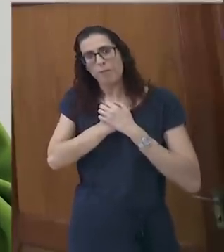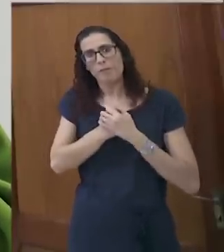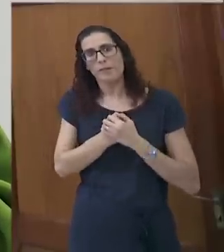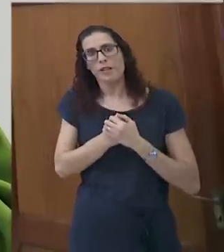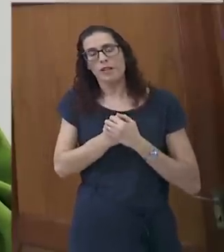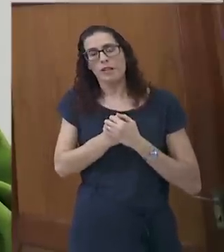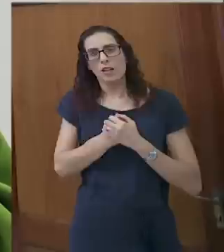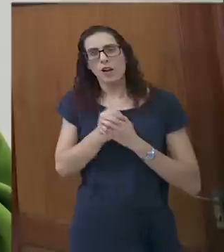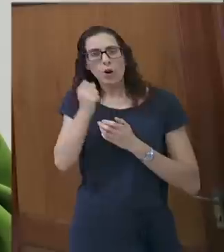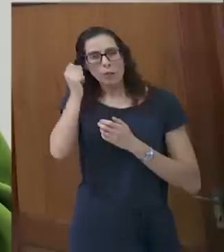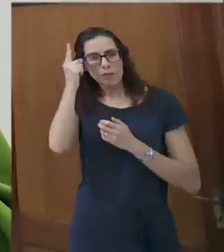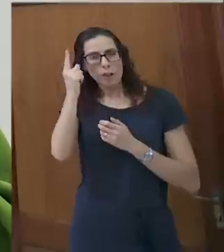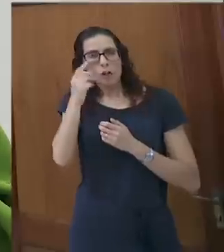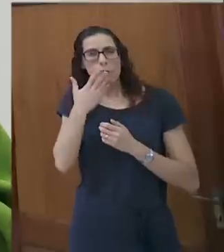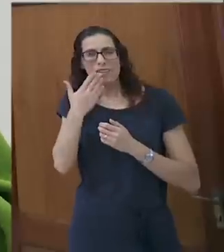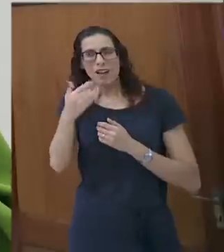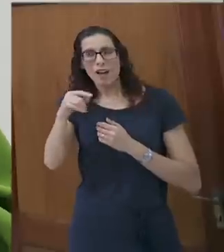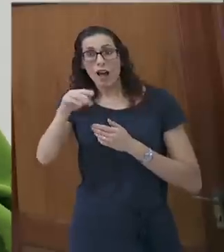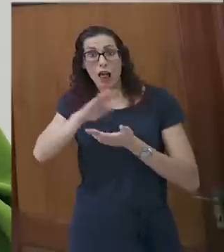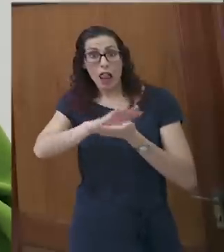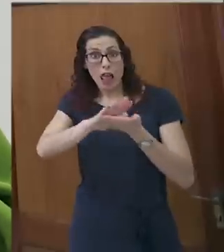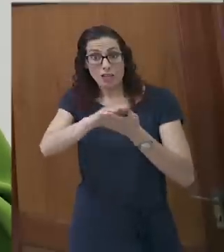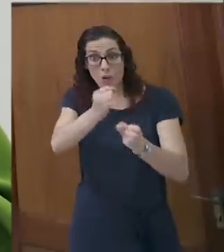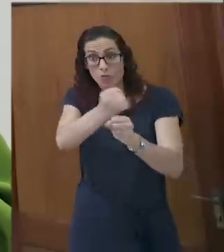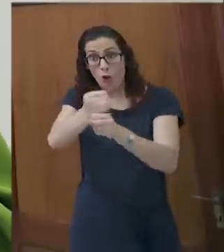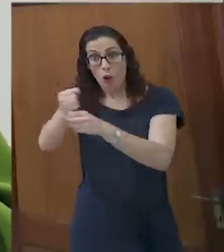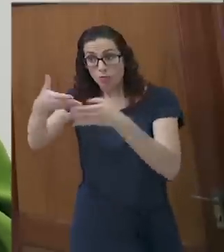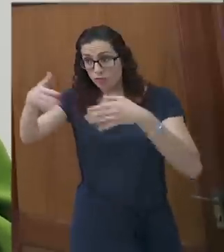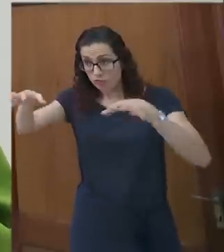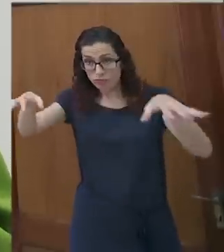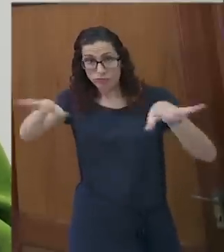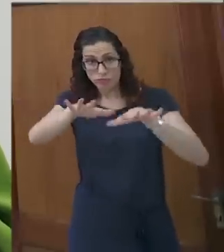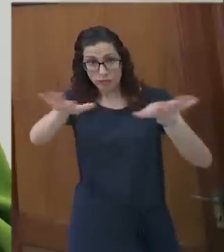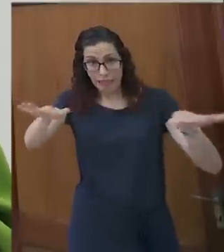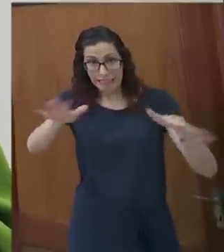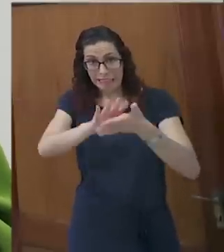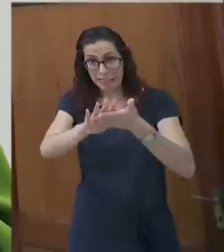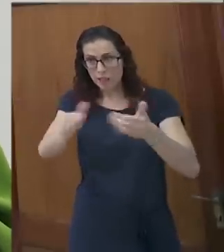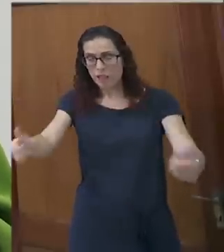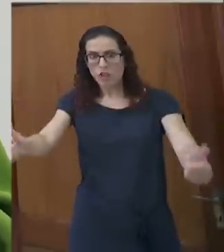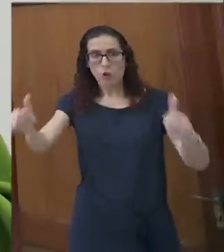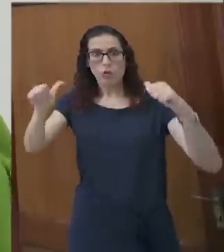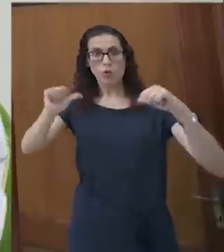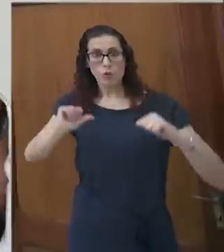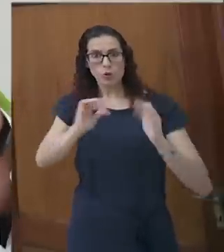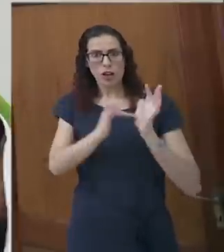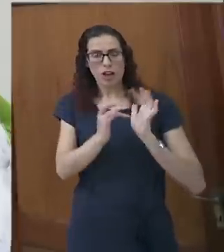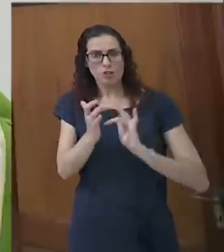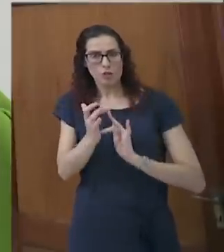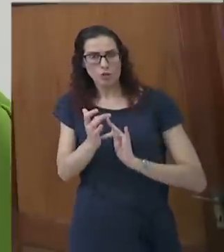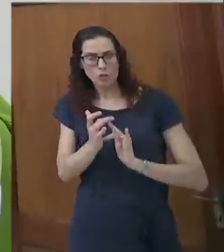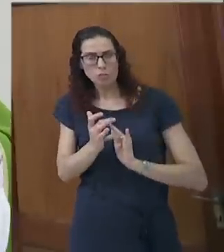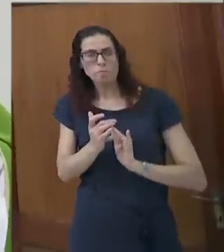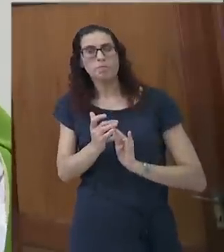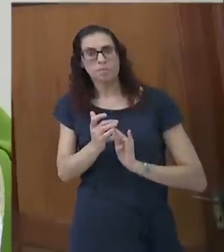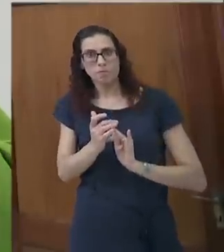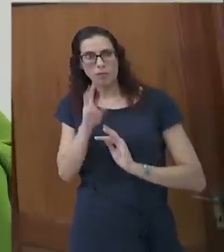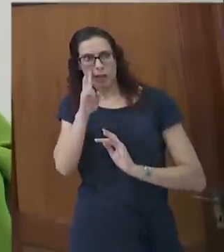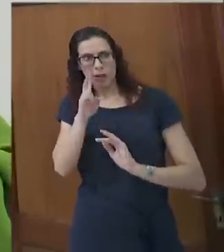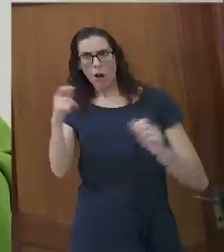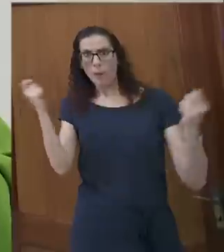d-disċipli ġew lura u kienu ferħana għax raw suċċess fil-ħidma tagħhom, speċjalment il-ħidma